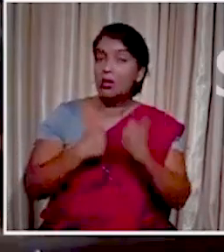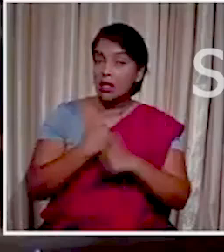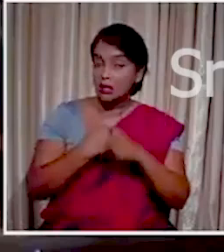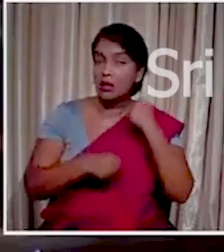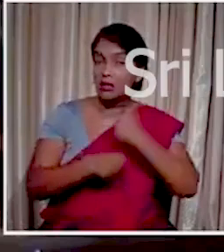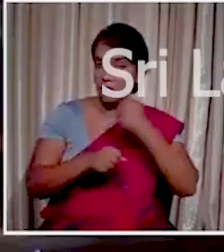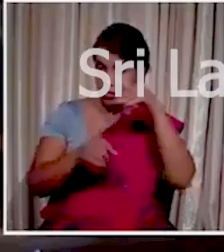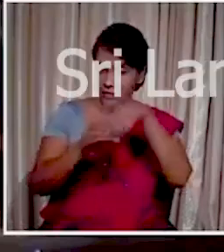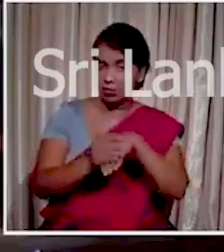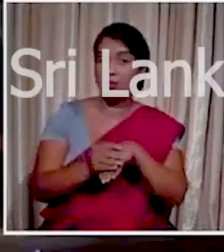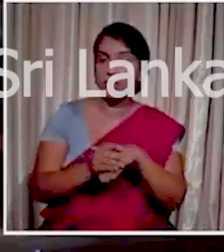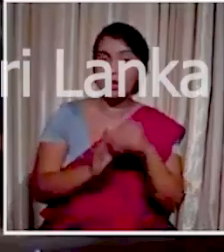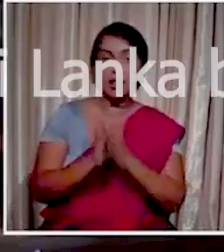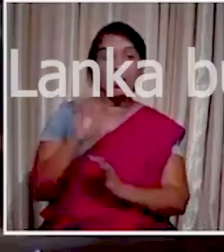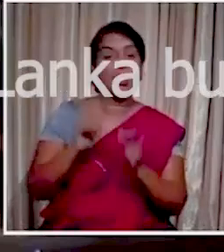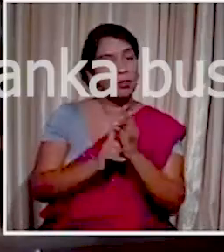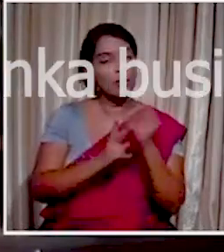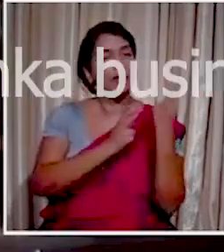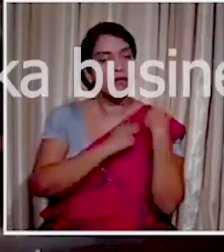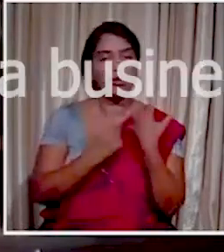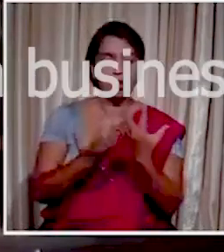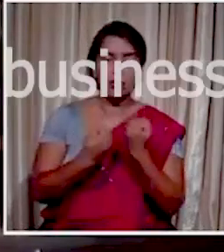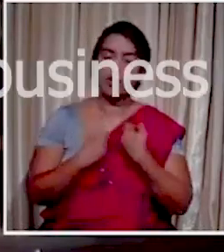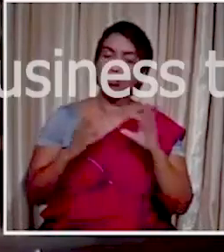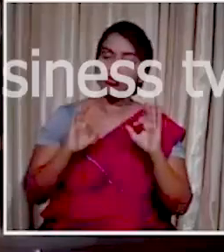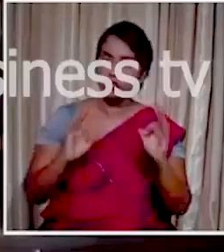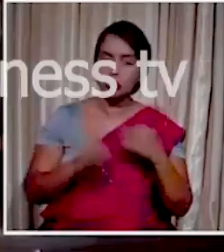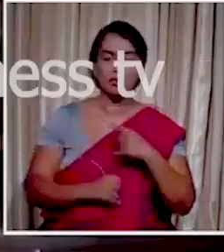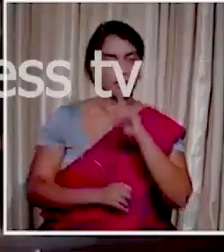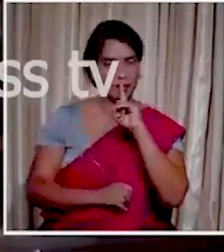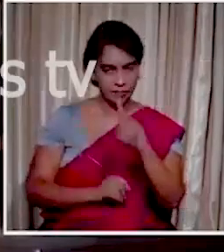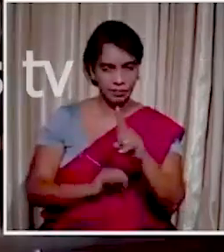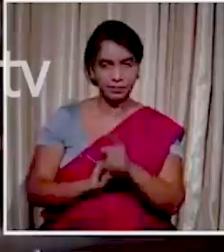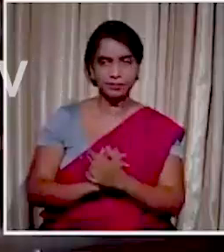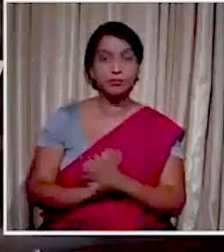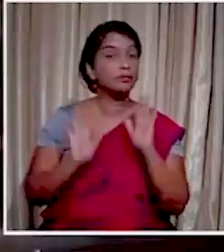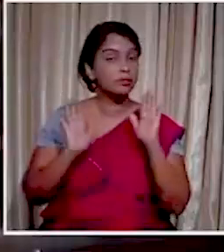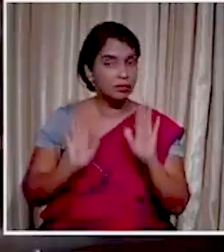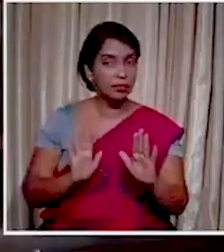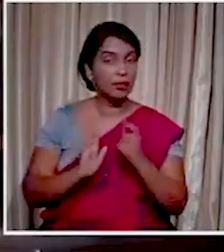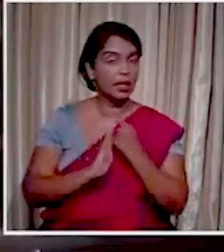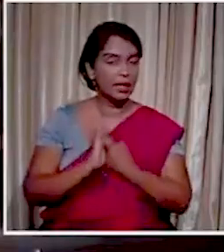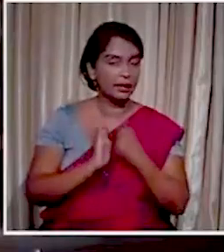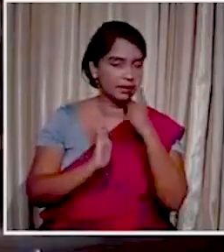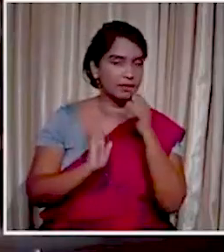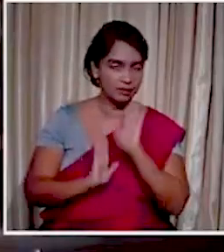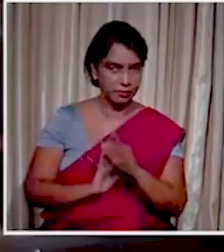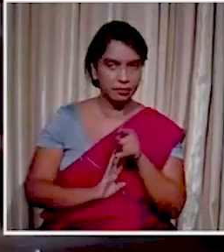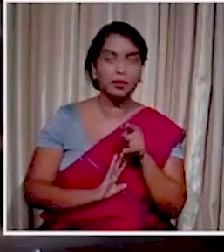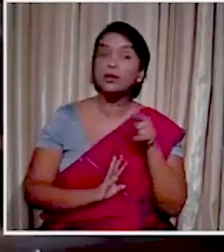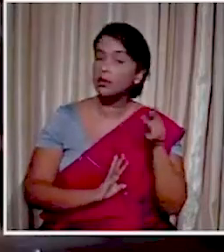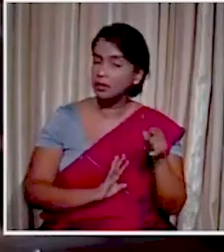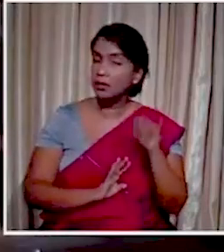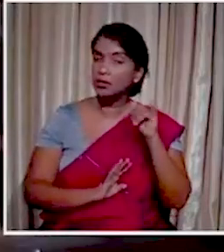एतुले अमात्य दुरुसा वगकीम बारगन सूदानम बावत प्रकाश करा हेबै एके कोंदेसियक् तिबुना एक